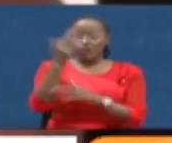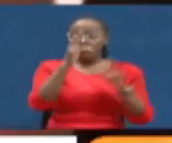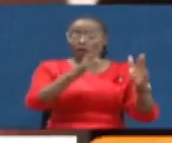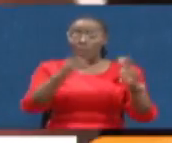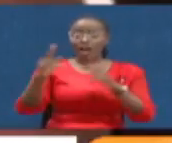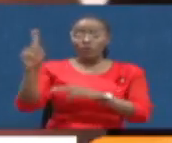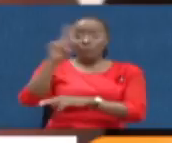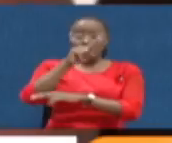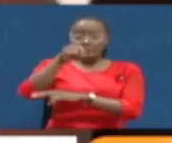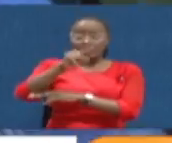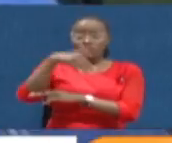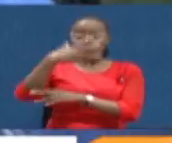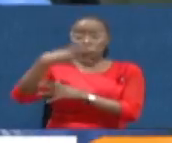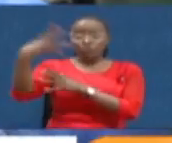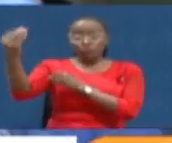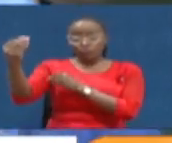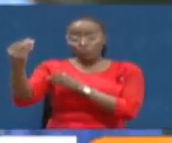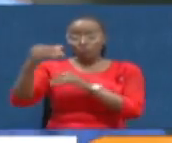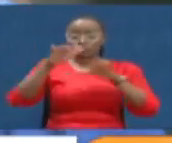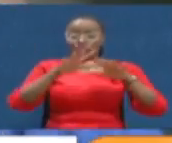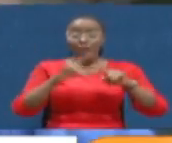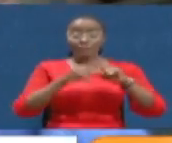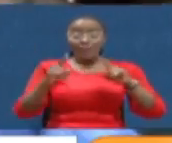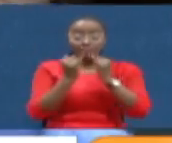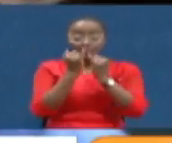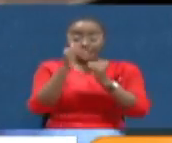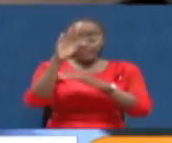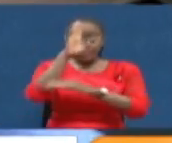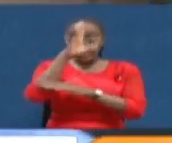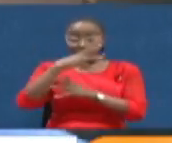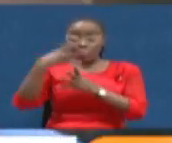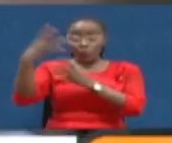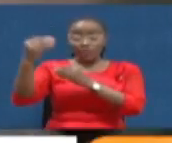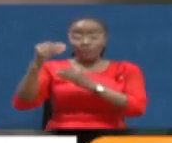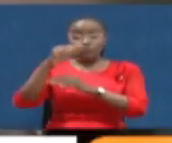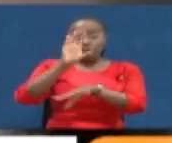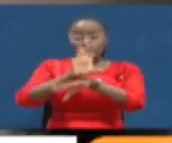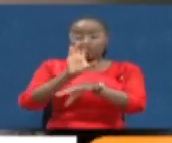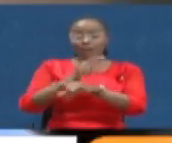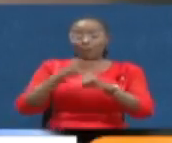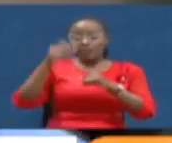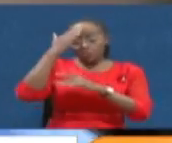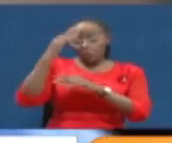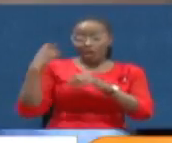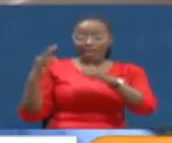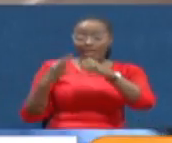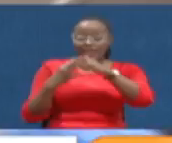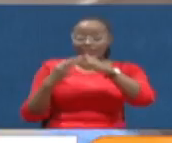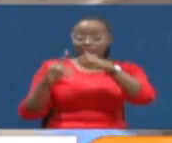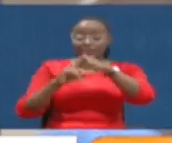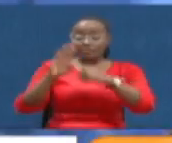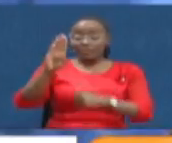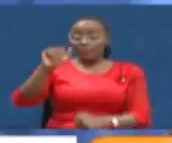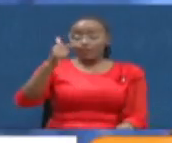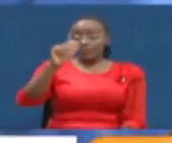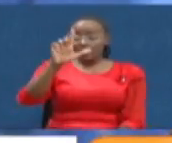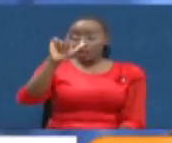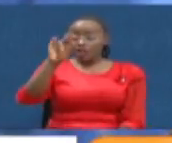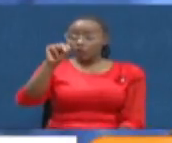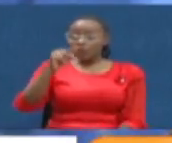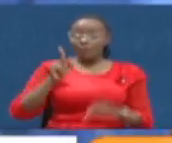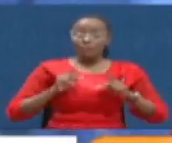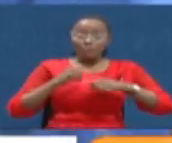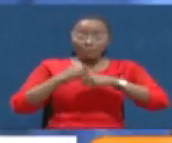kawaida yeye huenda sokoni, ila Jumapili alirauka kwenda kanisani. Asujue kundi la 86 Battalion linalowakosesha